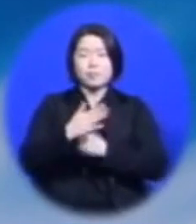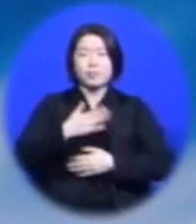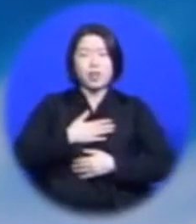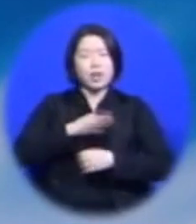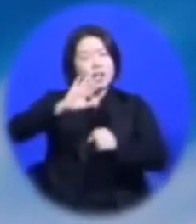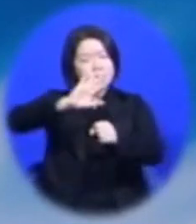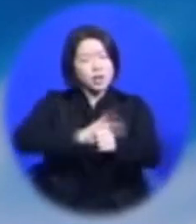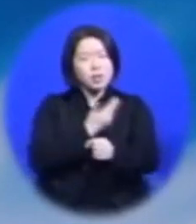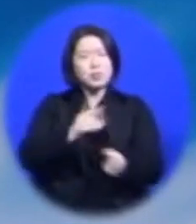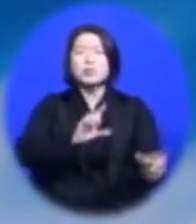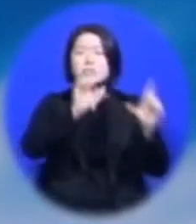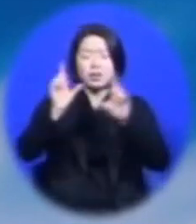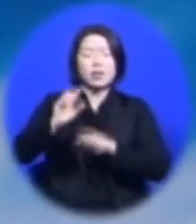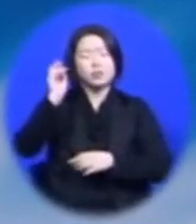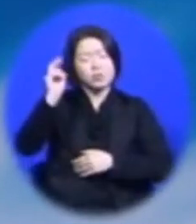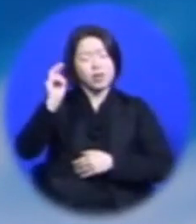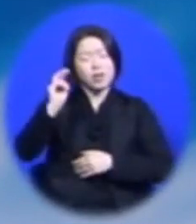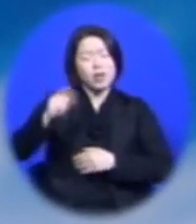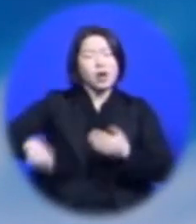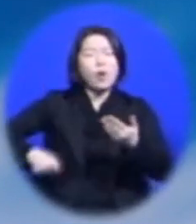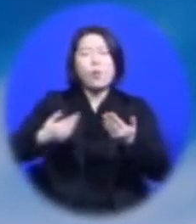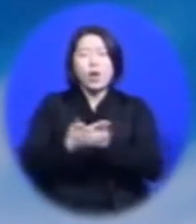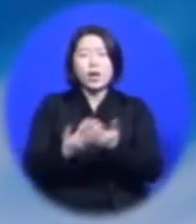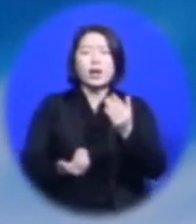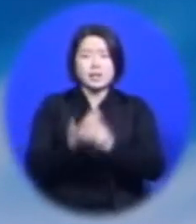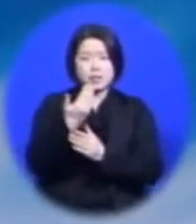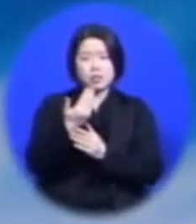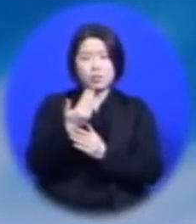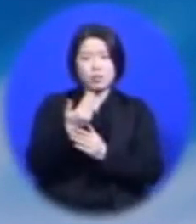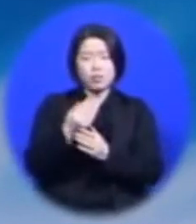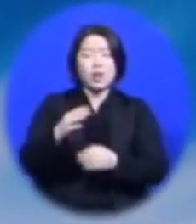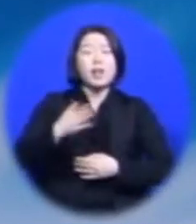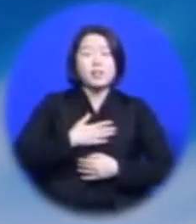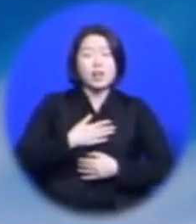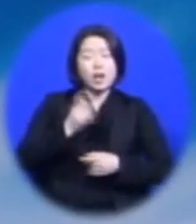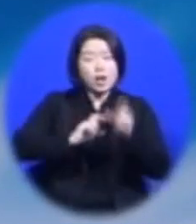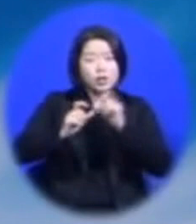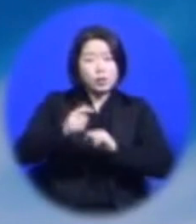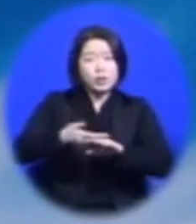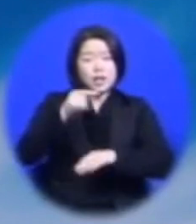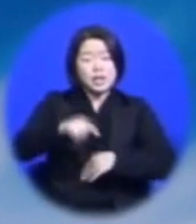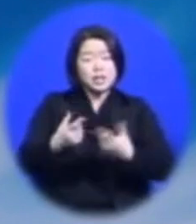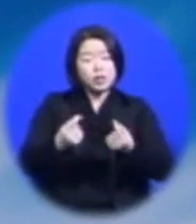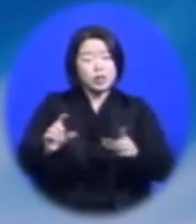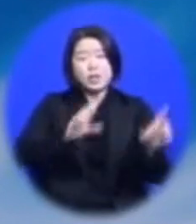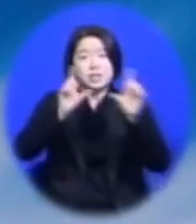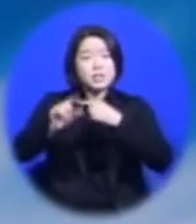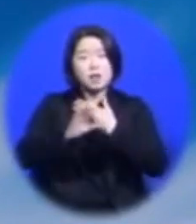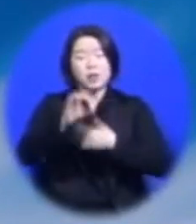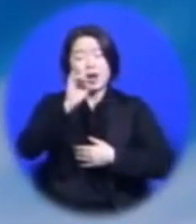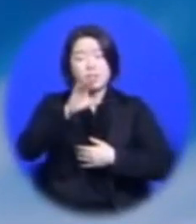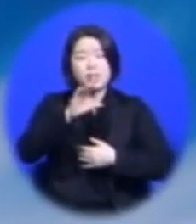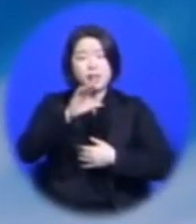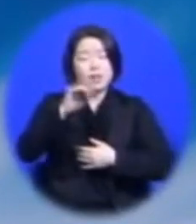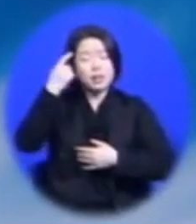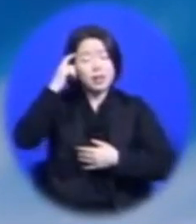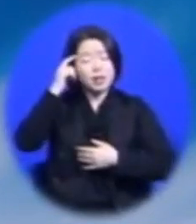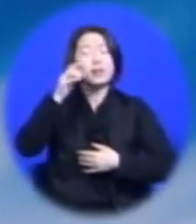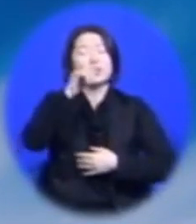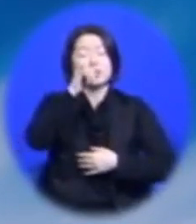잘못 살았구나. 회개가 일어나요. 내가 더 이상 이렇게 살면 안 되지. 그런 자각도